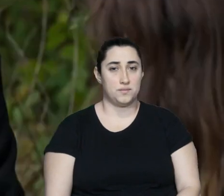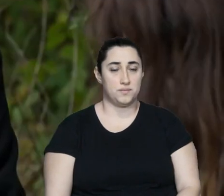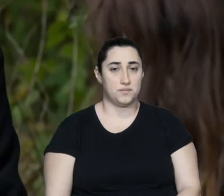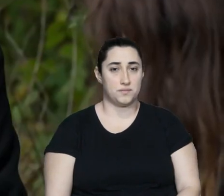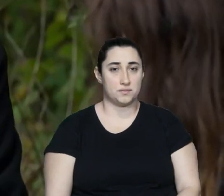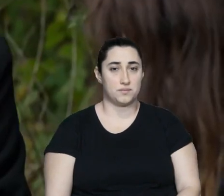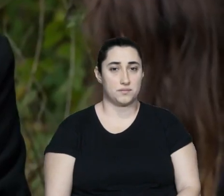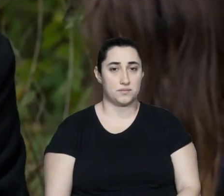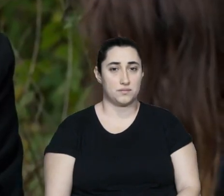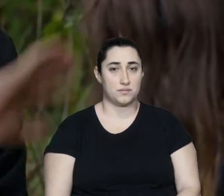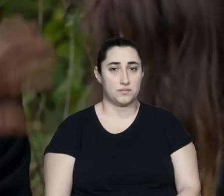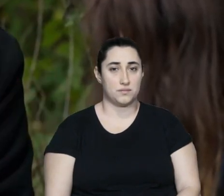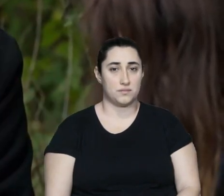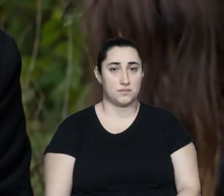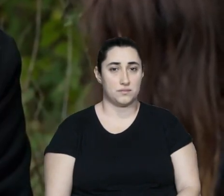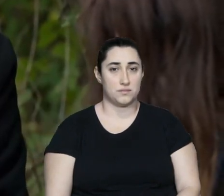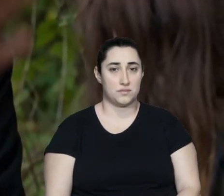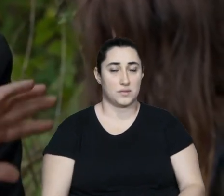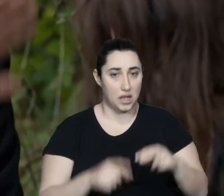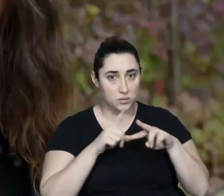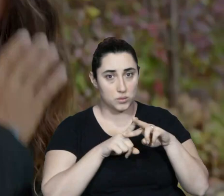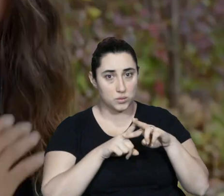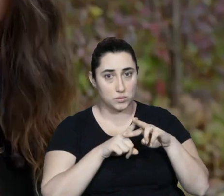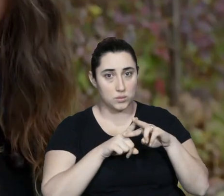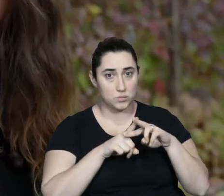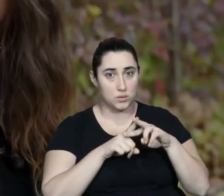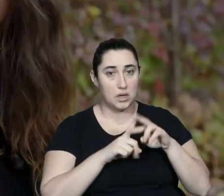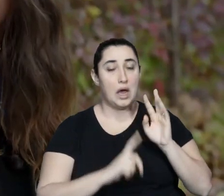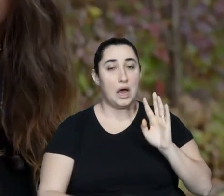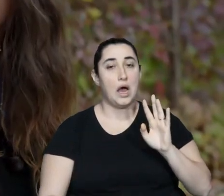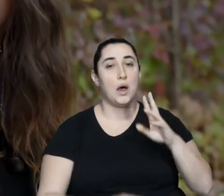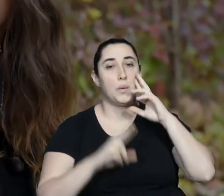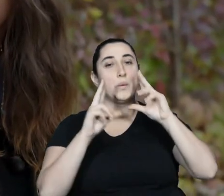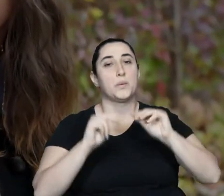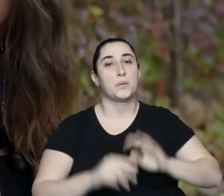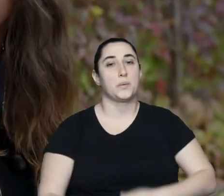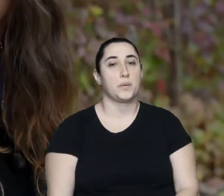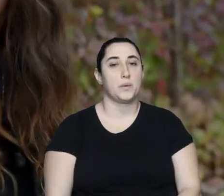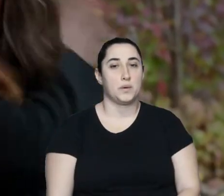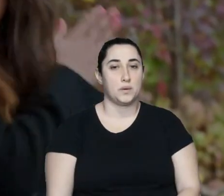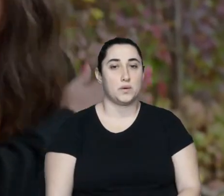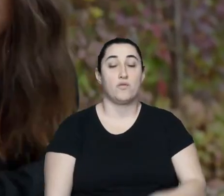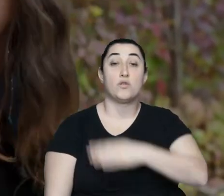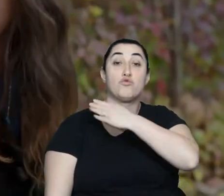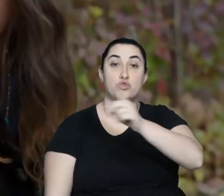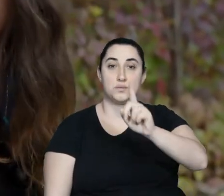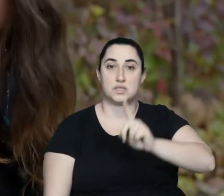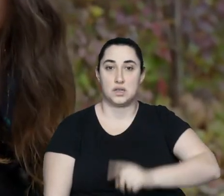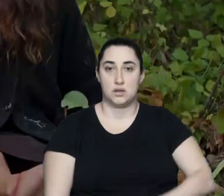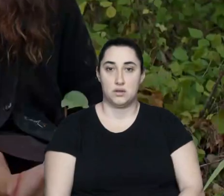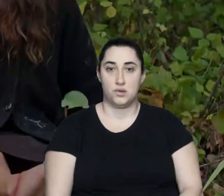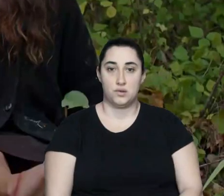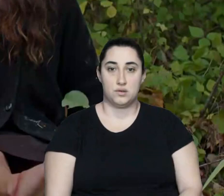Kirpiklerini kırpmıyor. Elini yüzünü önünde salladı. Aysu. Gene tık yok. Ha, uyuyor. Tokat yersin bak